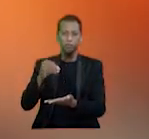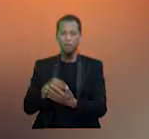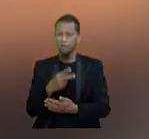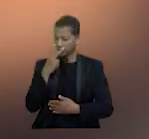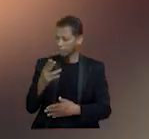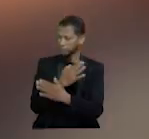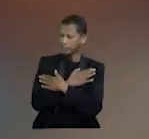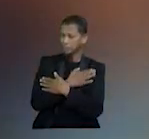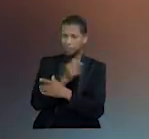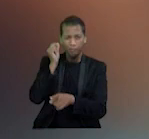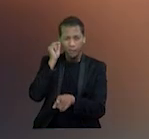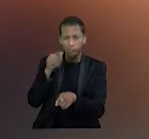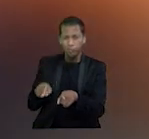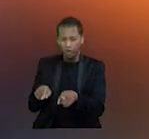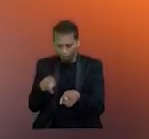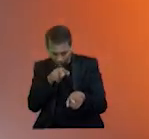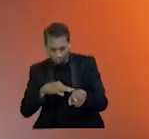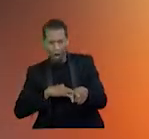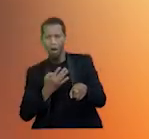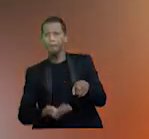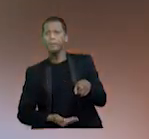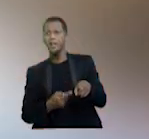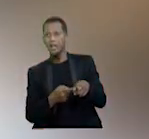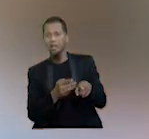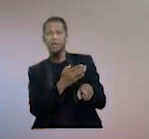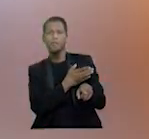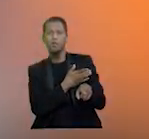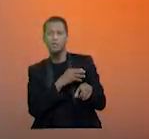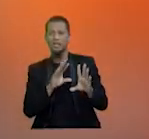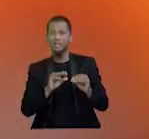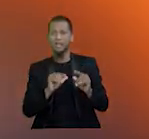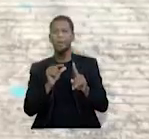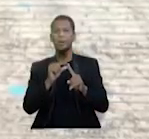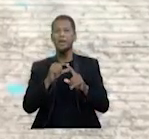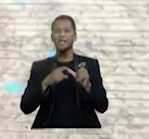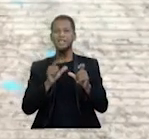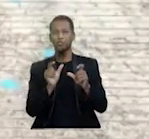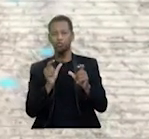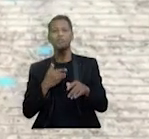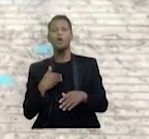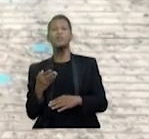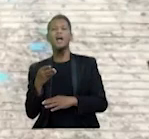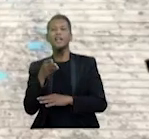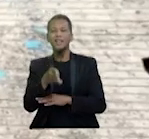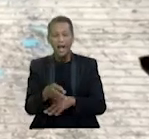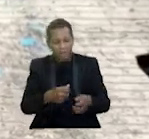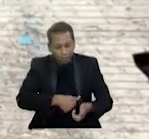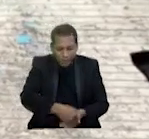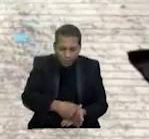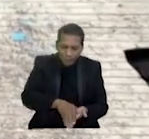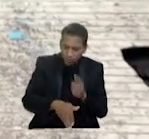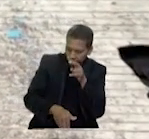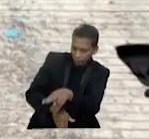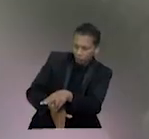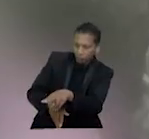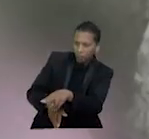hamil tersebut ditemukan petugas BPSU Kelurahan Gunung Sahari Selatan saat membersihkan sampah. Awalnya petugas melihat onggokan kain selimut di